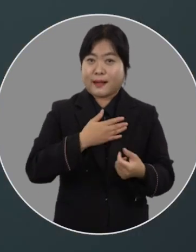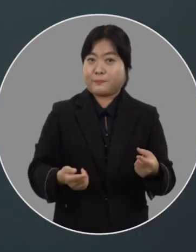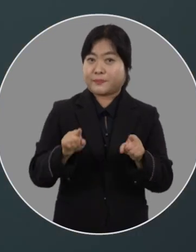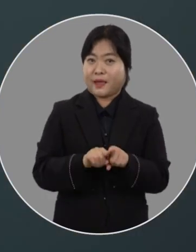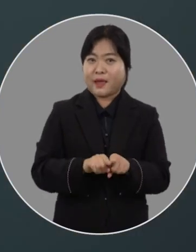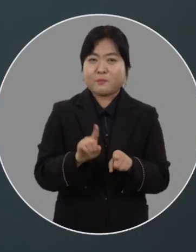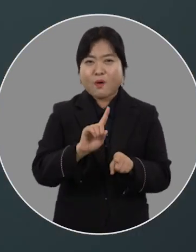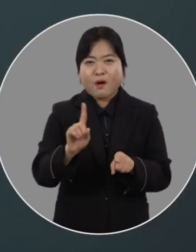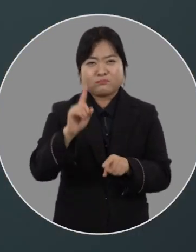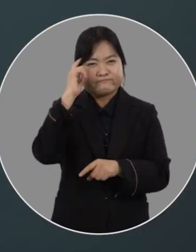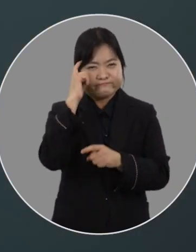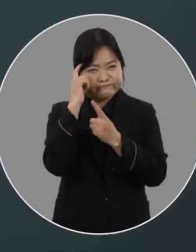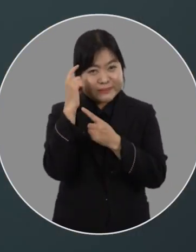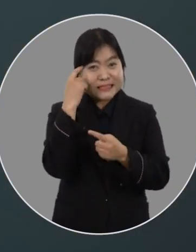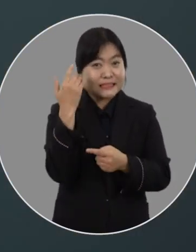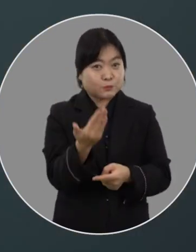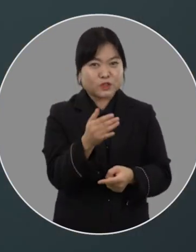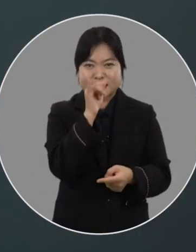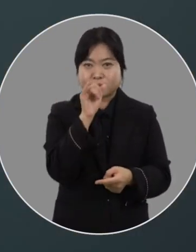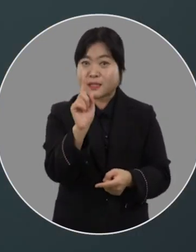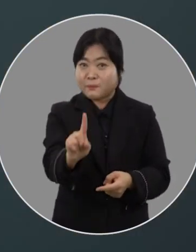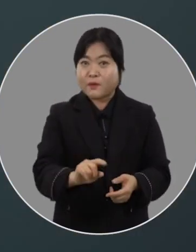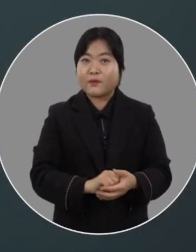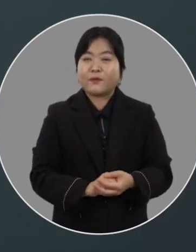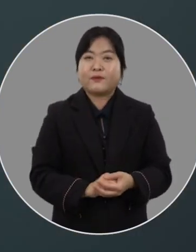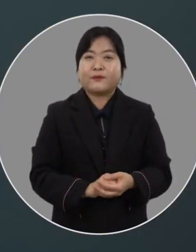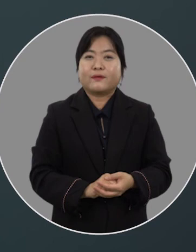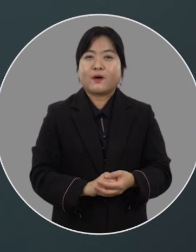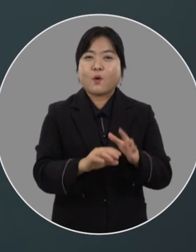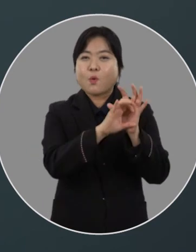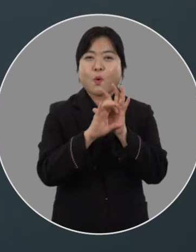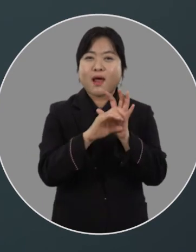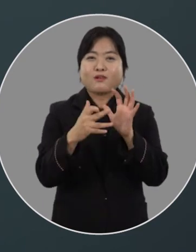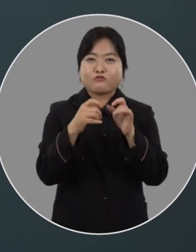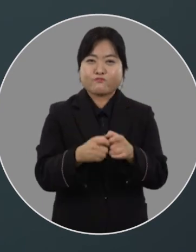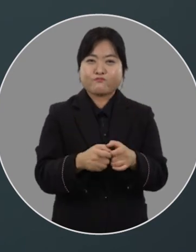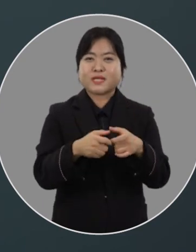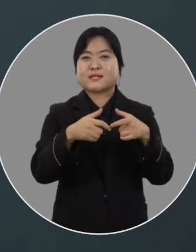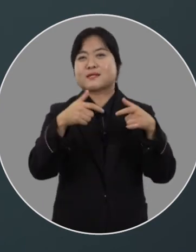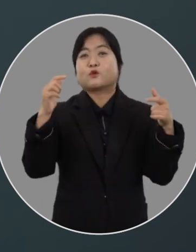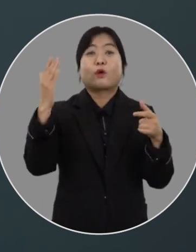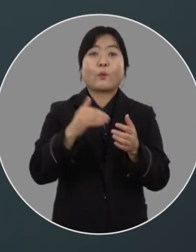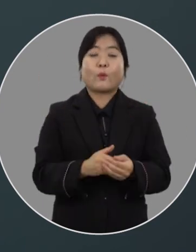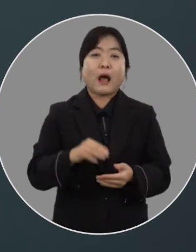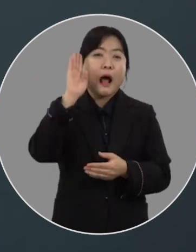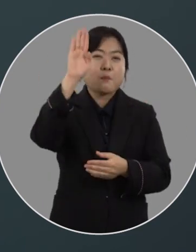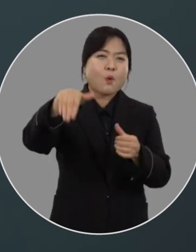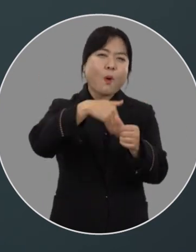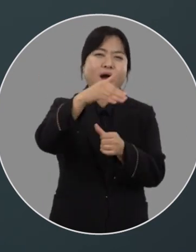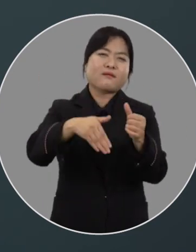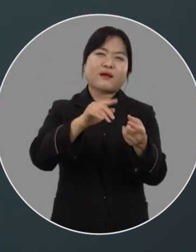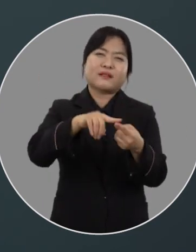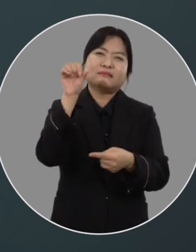함께 심각하게 생각해 볼 질문은 이거라고 말씀드릴 수 있습니다. 코로나19가 퍼져나가고 앞으로도